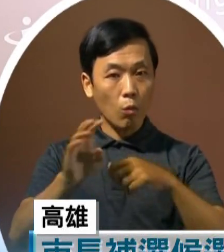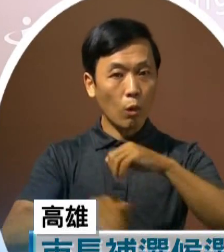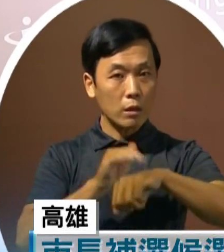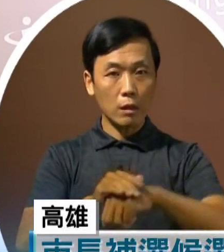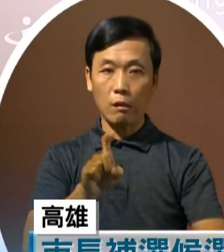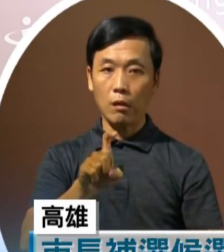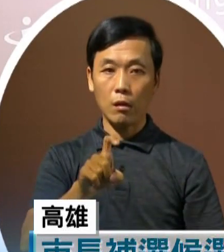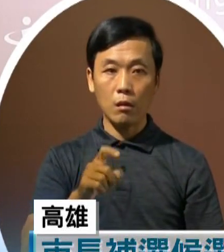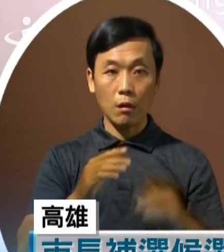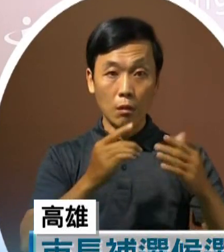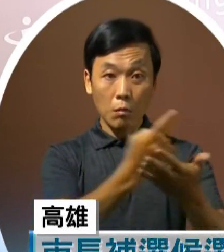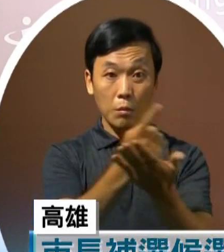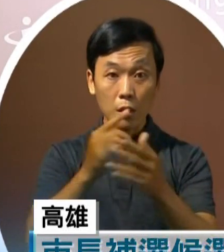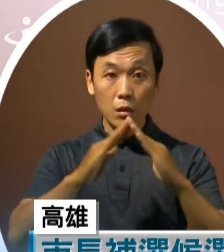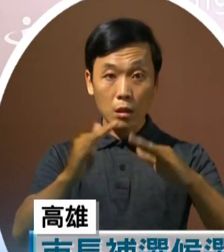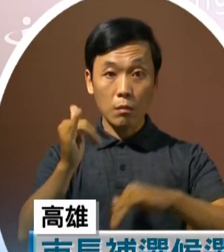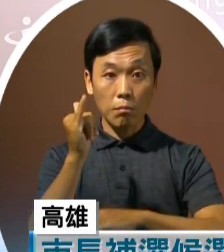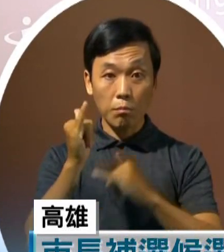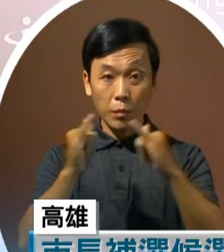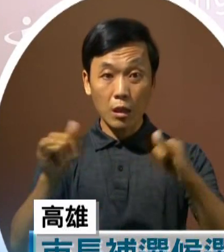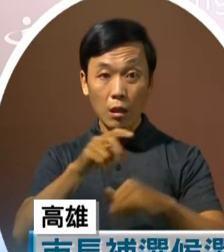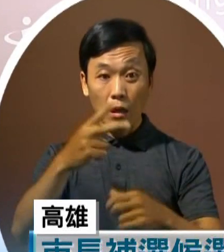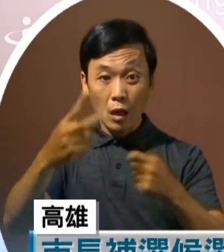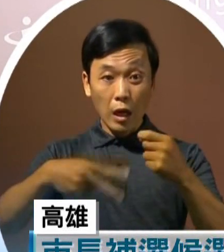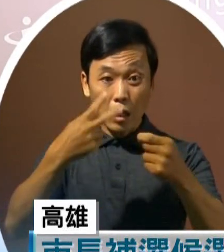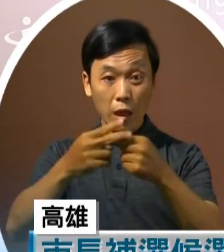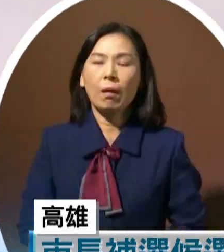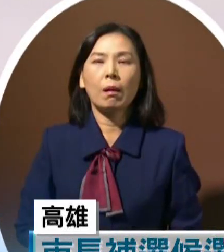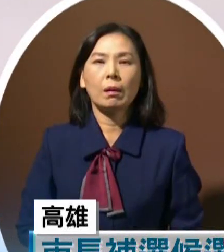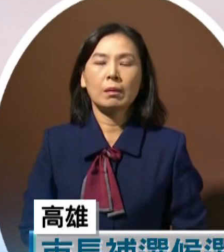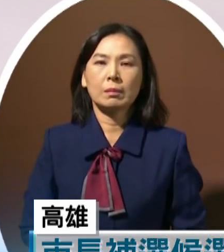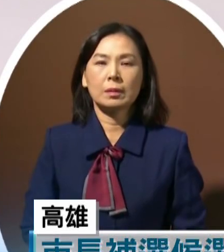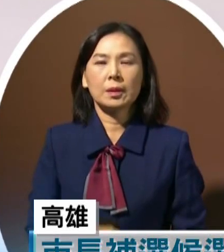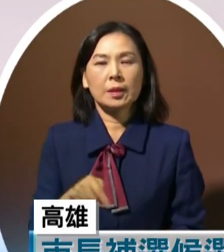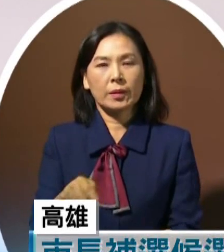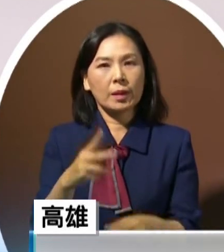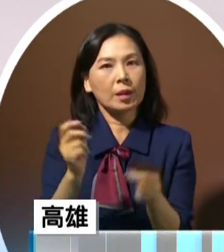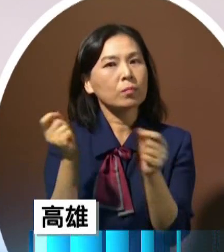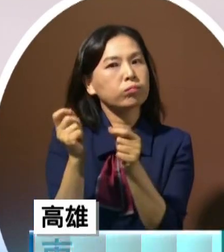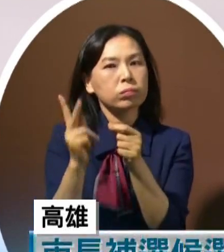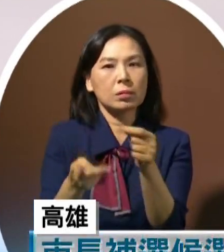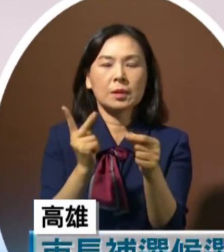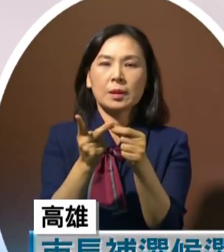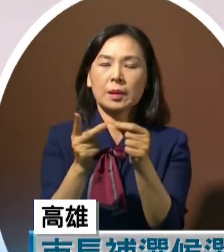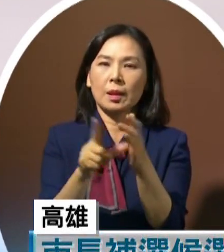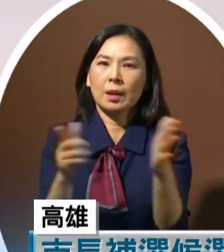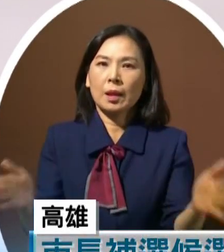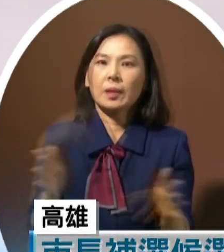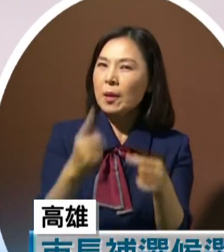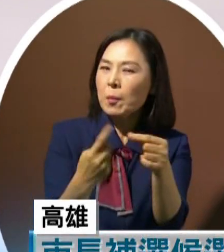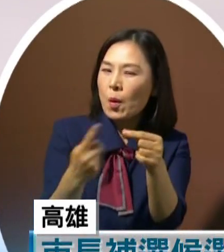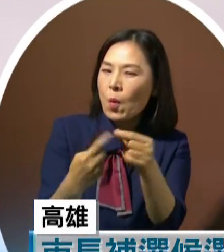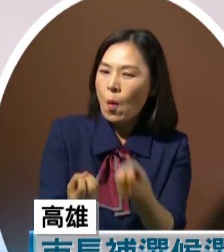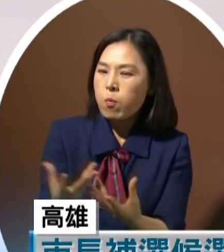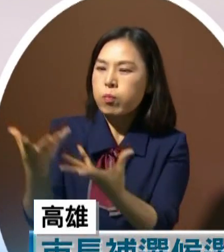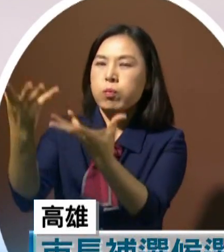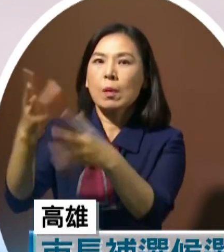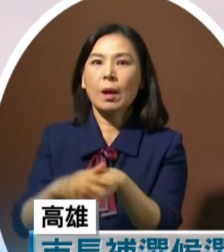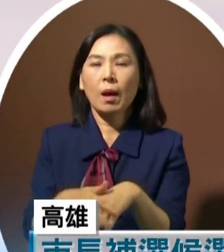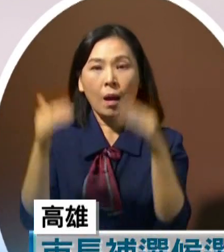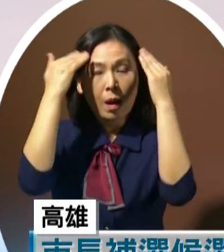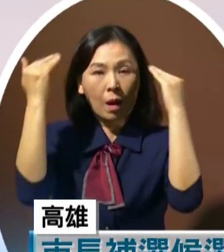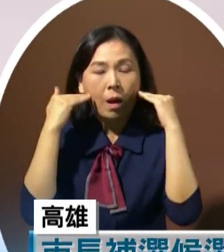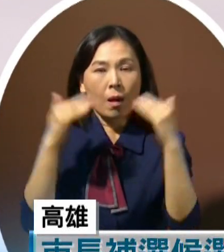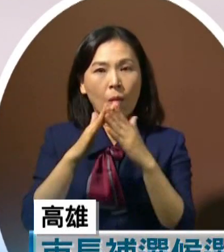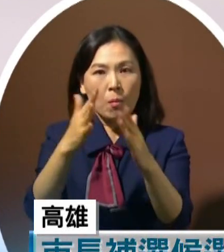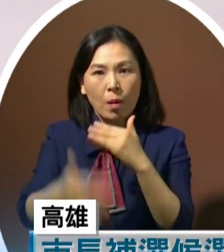要相信2年拼四年，还是2年贪四年？ 这2年来，高雄不仅没有发大财，但是韩市长上台之